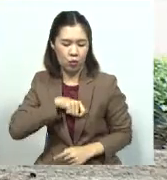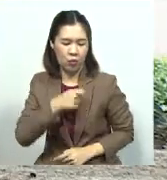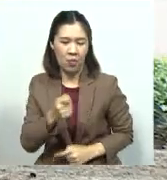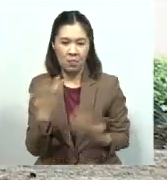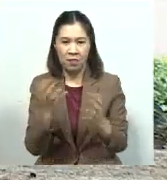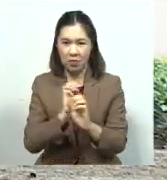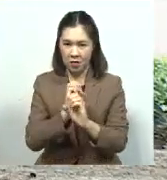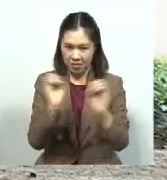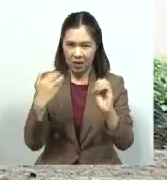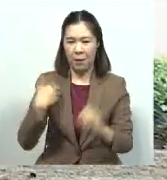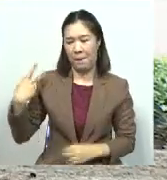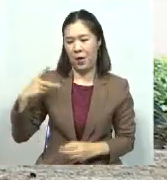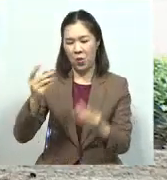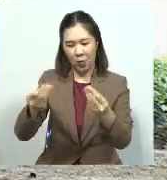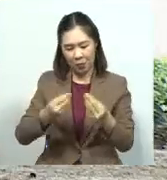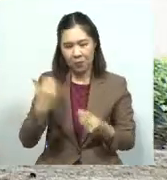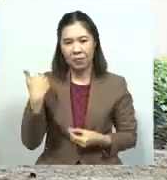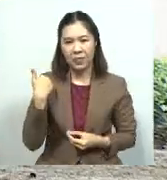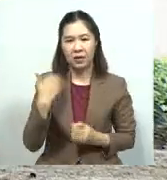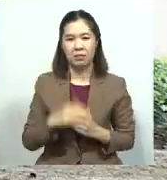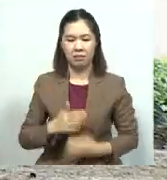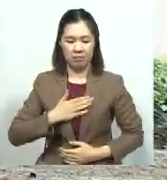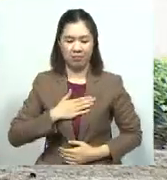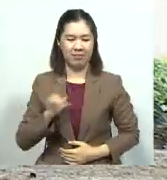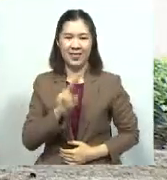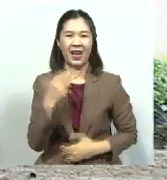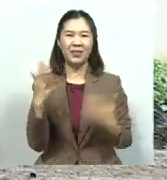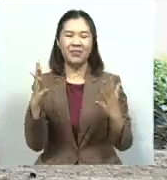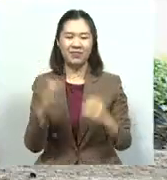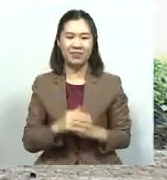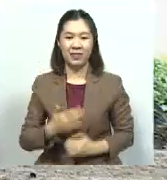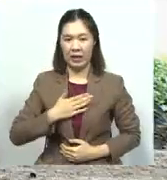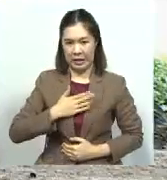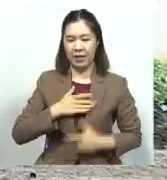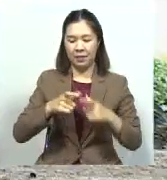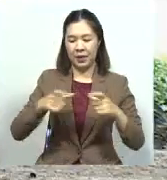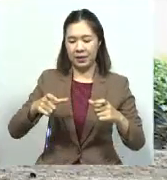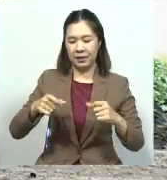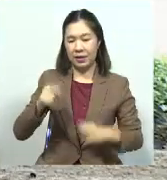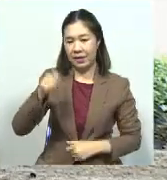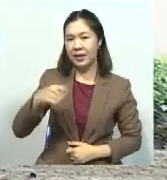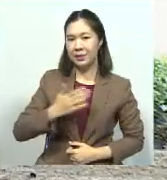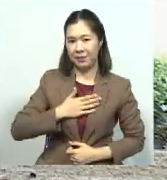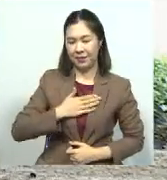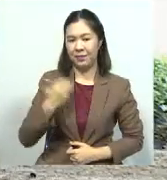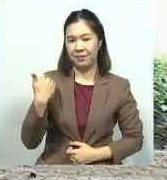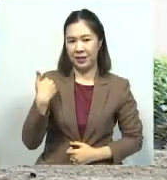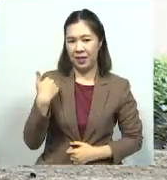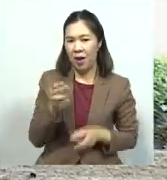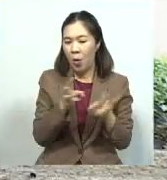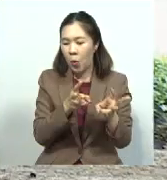ทธิประโยชน์จากบัตรเครดิต โชคดีมากผมไม่มี คุณไม่ใช้ใช่ไหมดิฉันเนี่ยใช้บัตรเครดิตนะคะใครอยากได้เทค